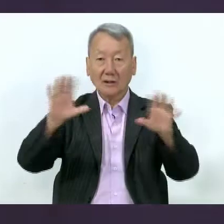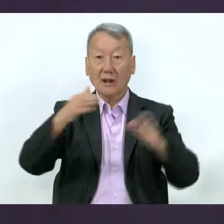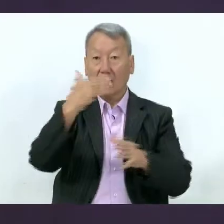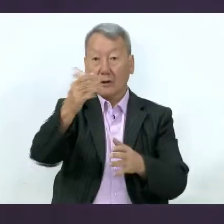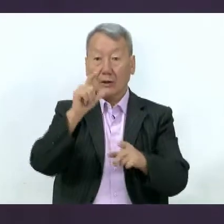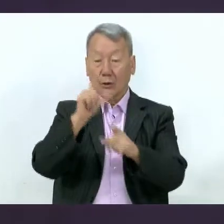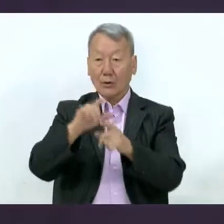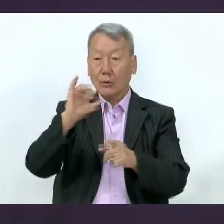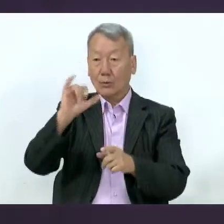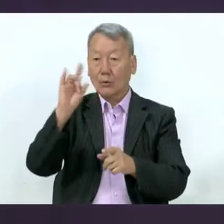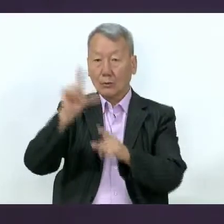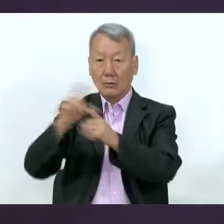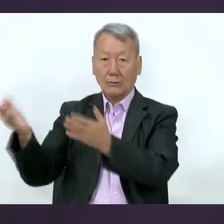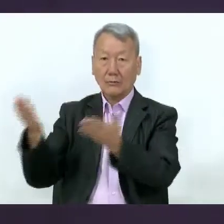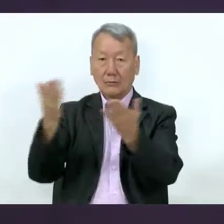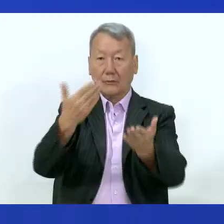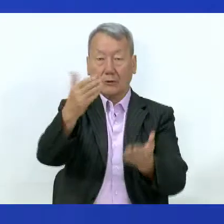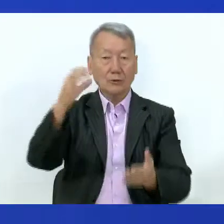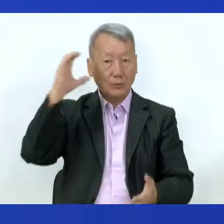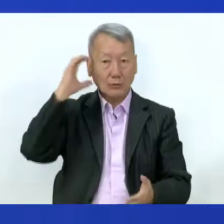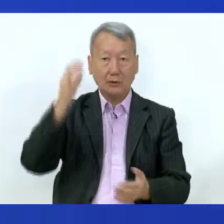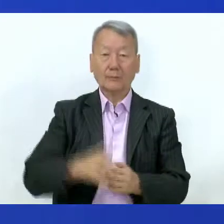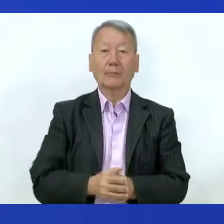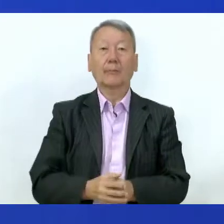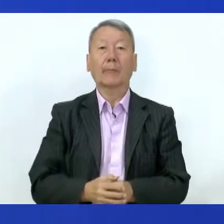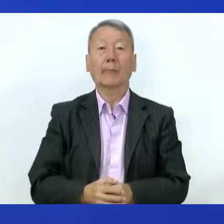Тандамесе, Урматбек Курманбек өйші сөз сіздей.